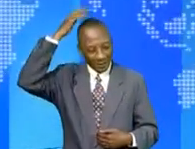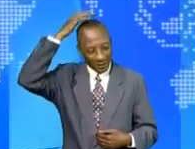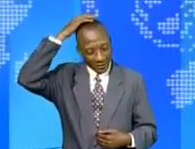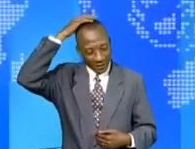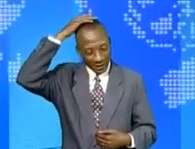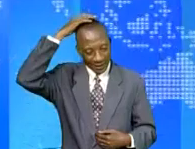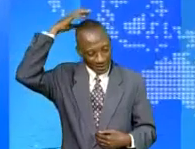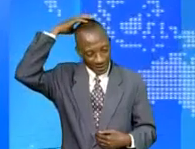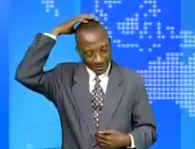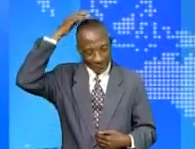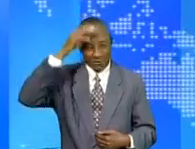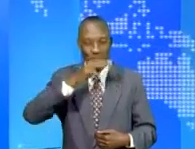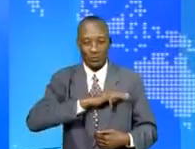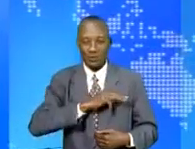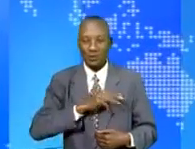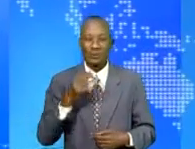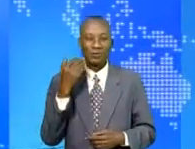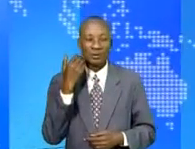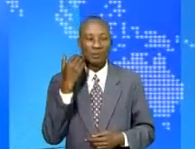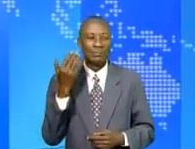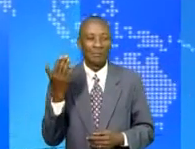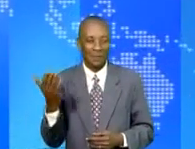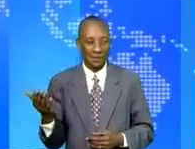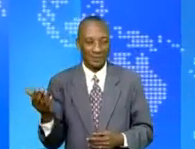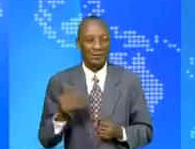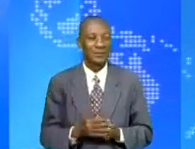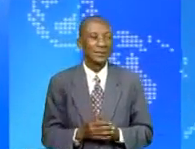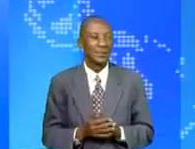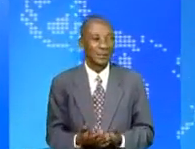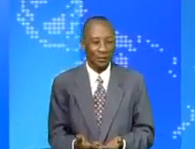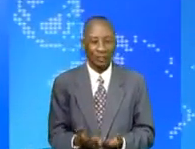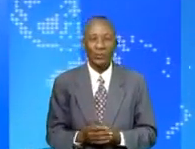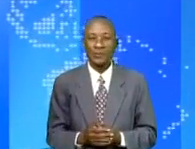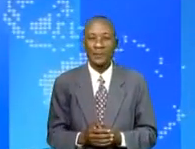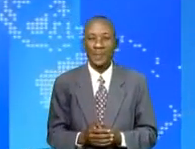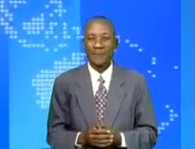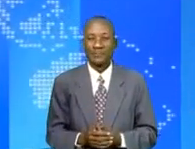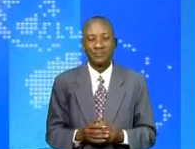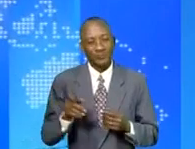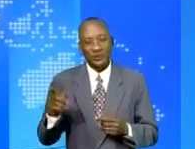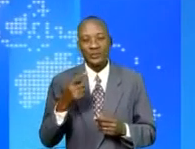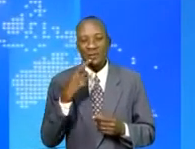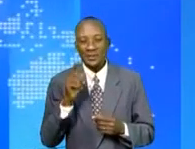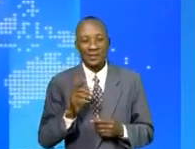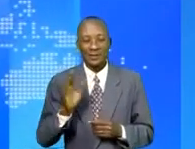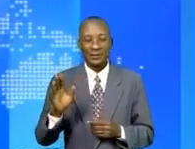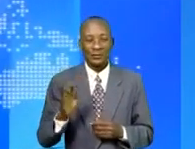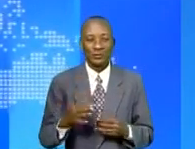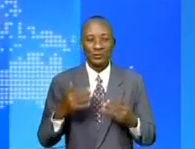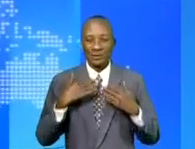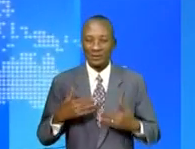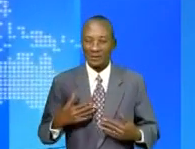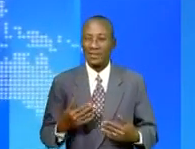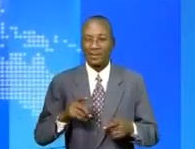prises par son évacuation à l'étranger où il va suivre les soins médicaux appropriés. Précision